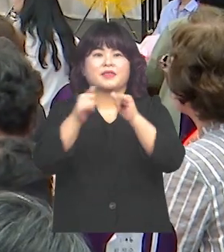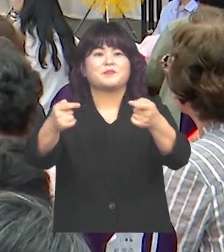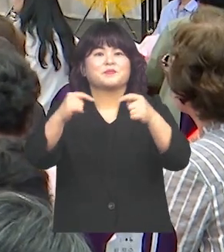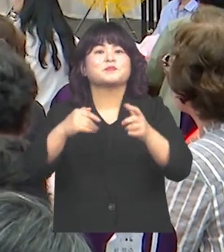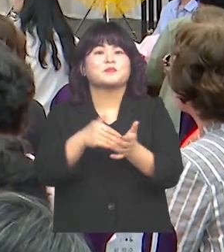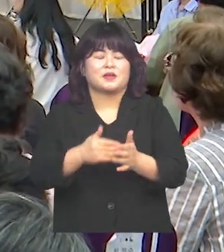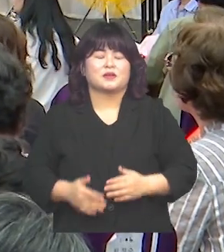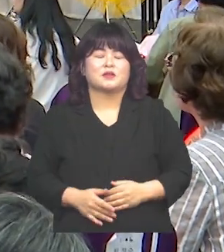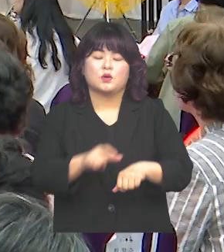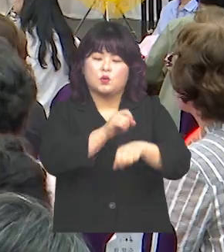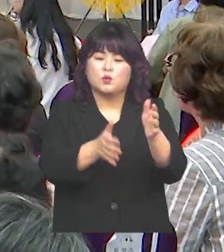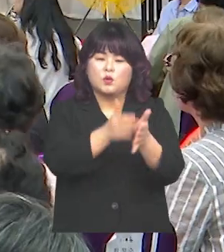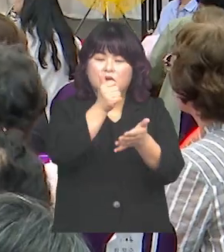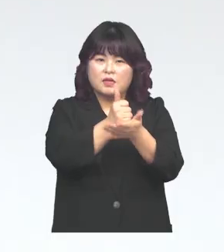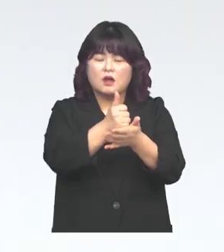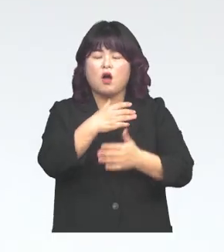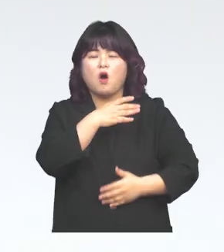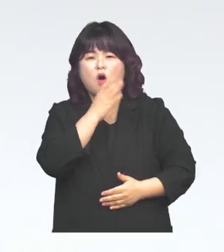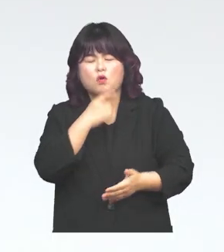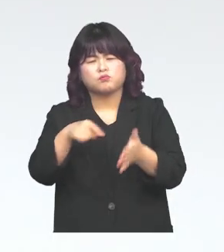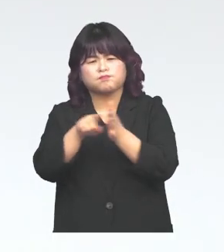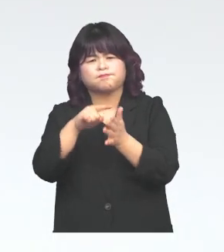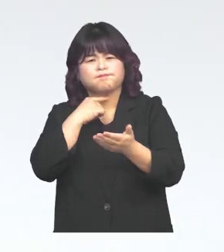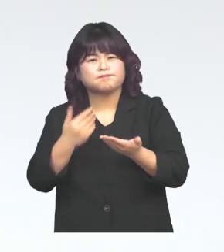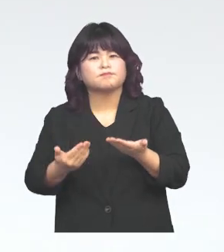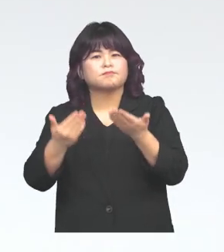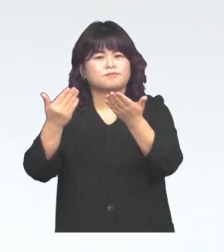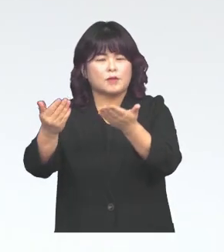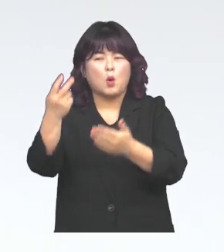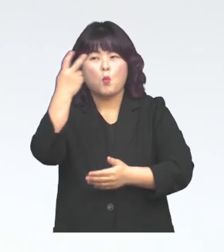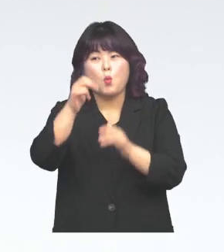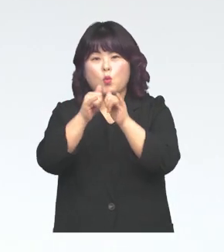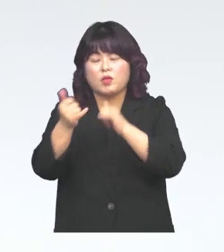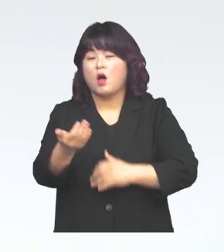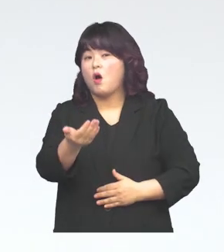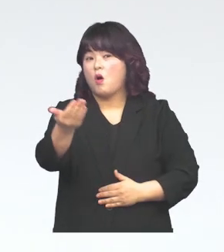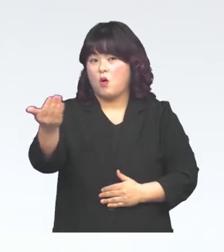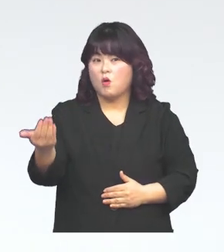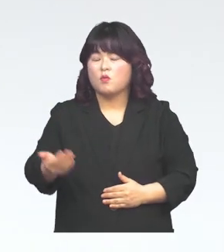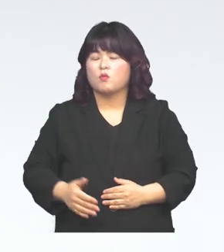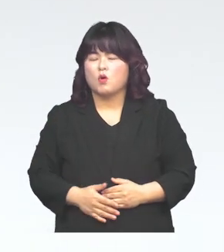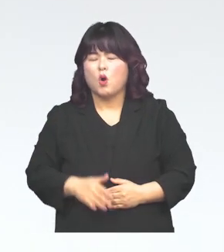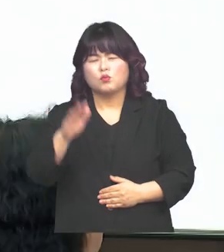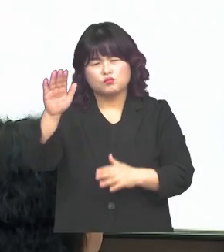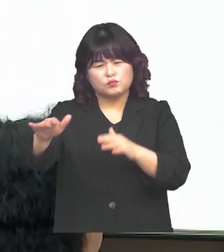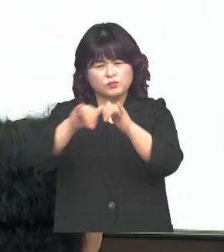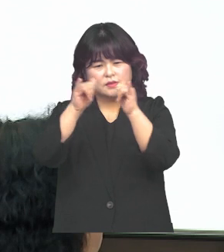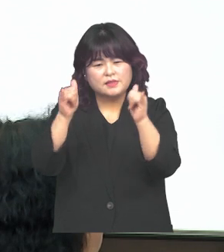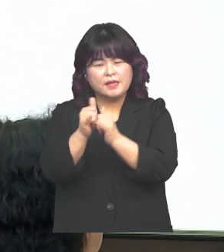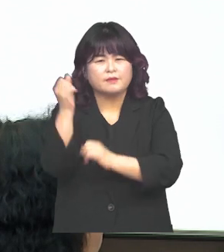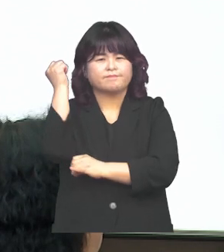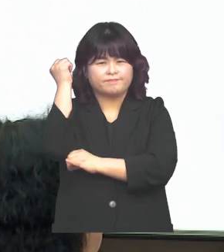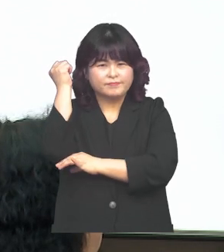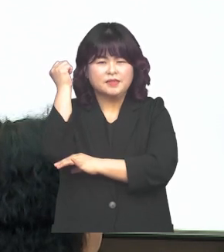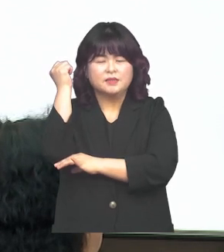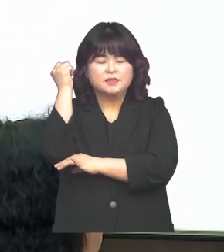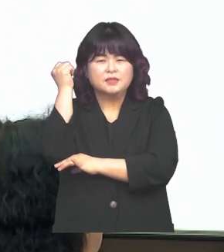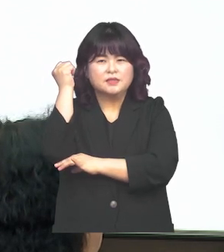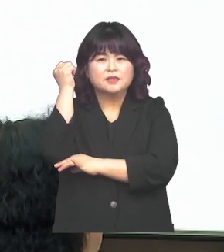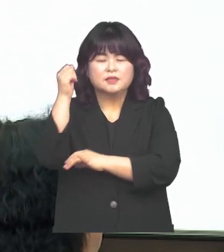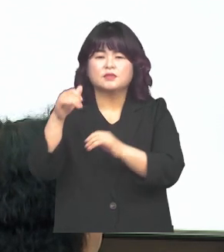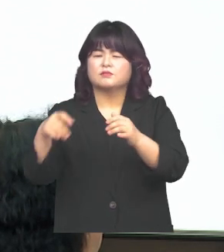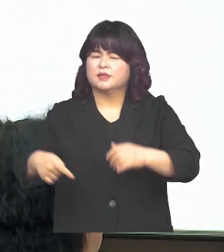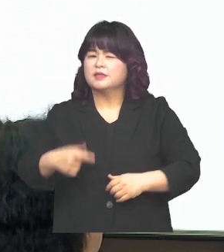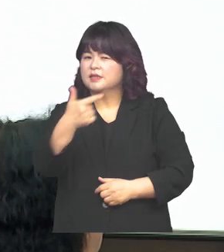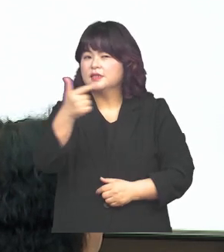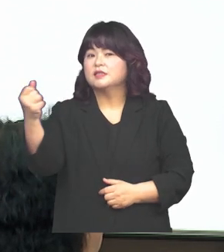이상일 시장은 축사를 통해 어르신들을 헌신적으로 돌보시는 요양보호사 여러분들은 우리 사회를 지탱하는 큰 힘이라고